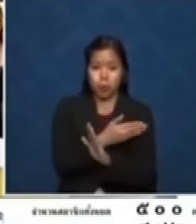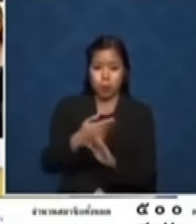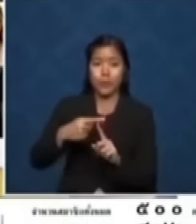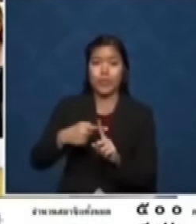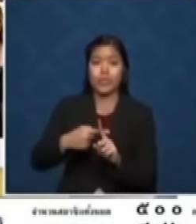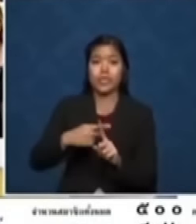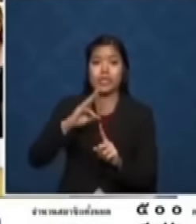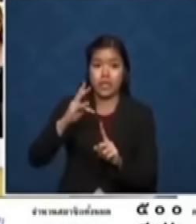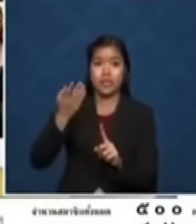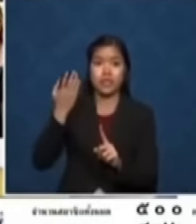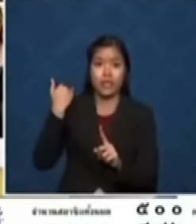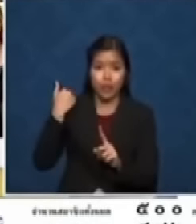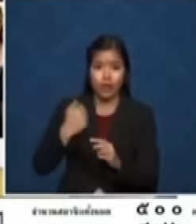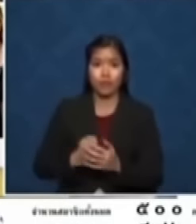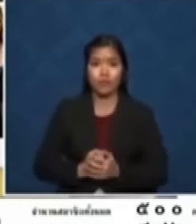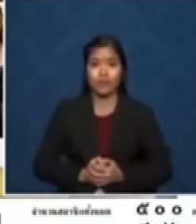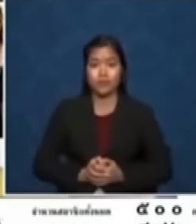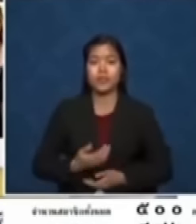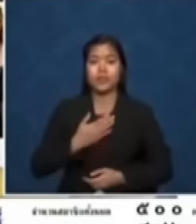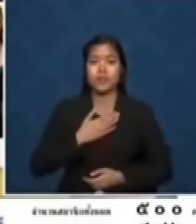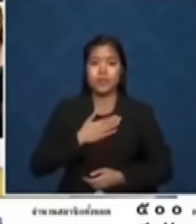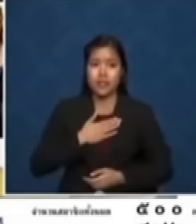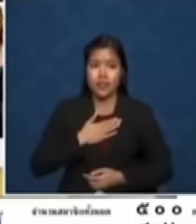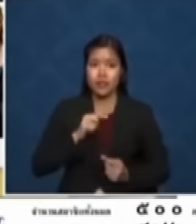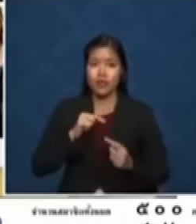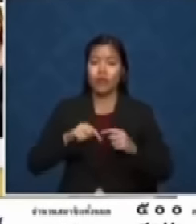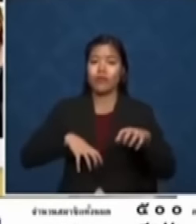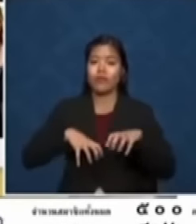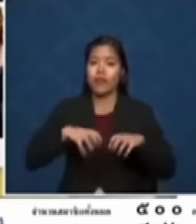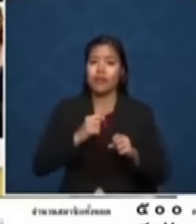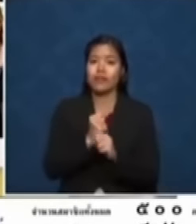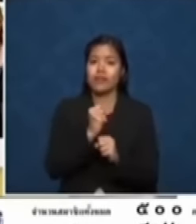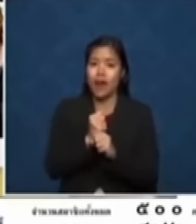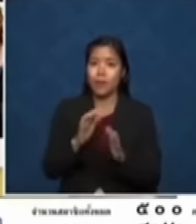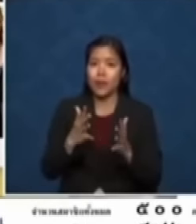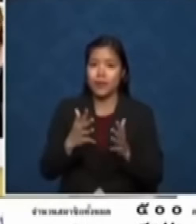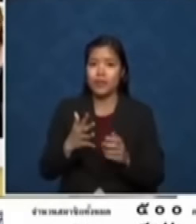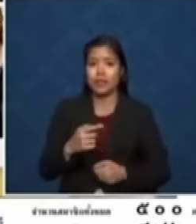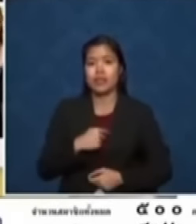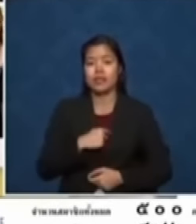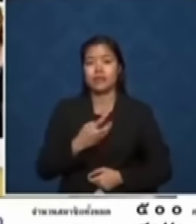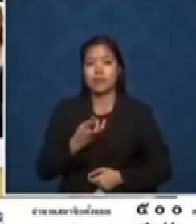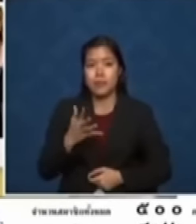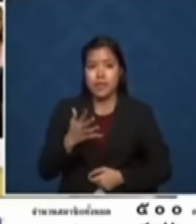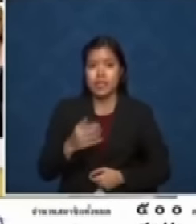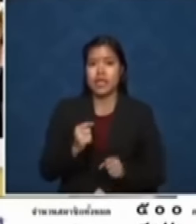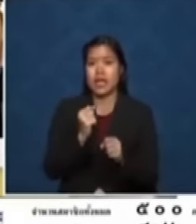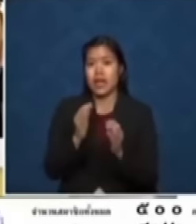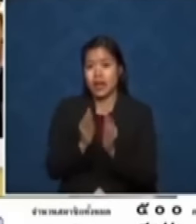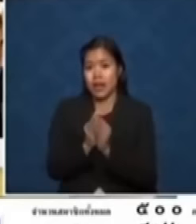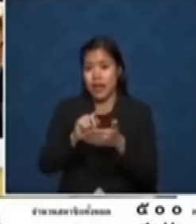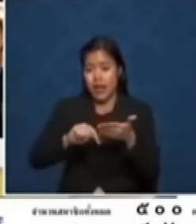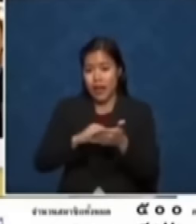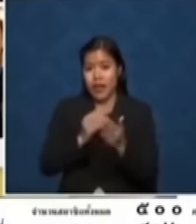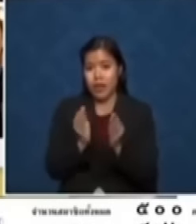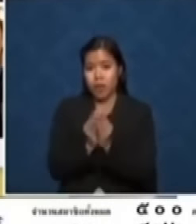ารัฐบาลเพื่อไทยทำเพื่อใครเนี่ยแหละนะฮะซึ่งคุณพิธาเป็นคนกล่าวคนสุดท้ายของการอภิปรายครั้งนี้